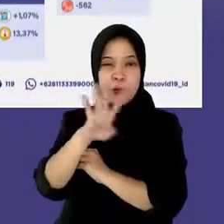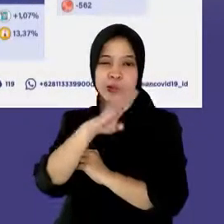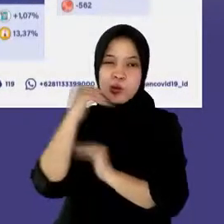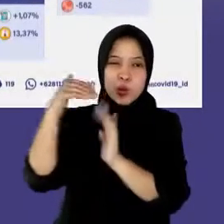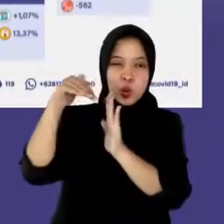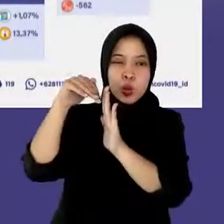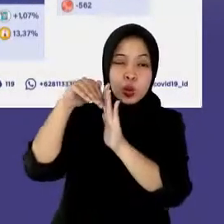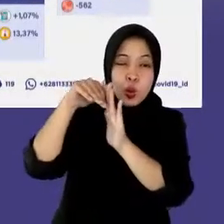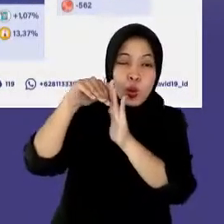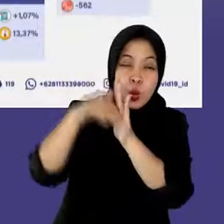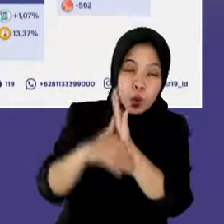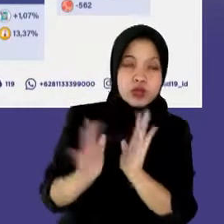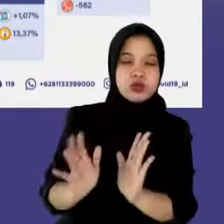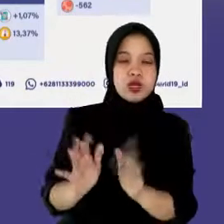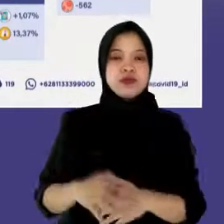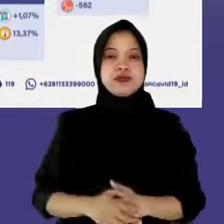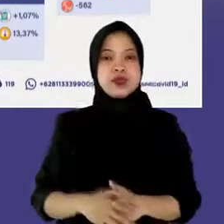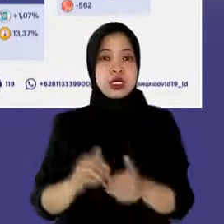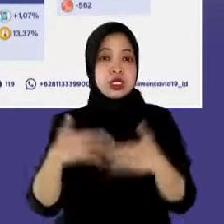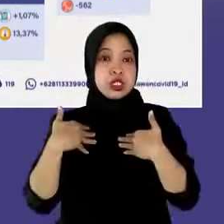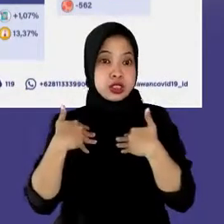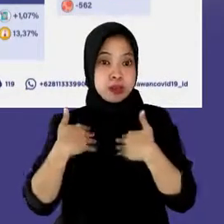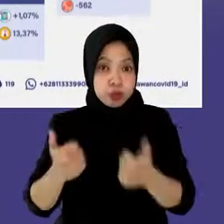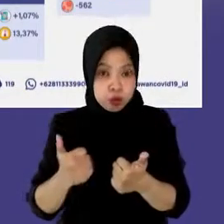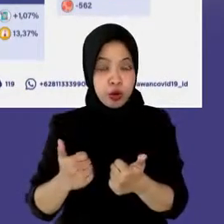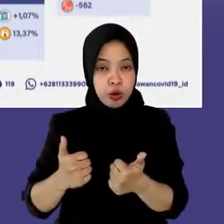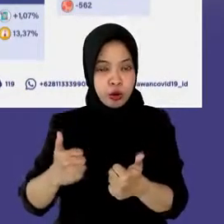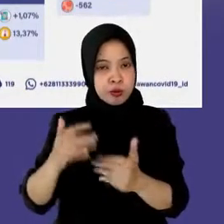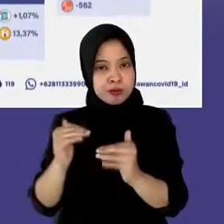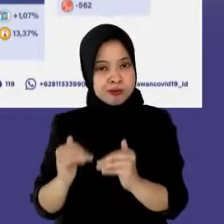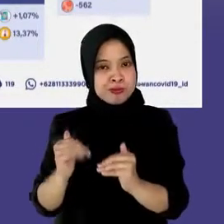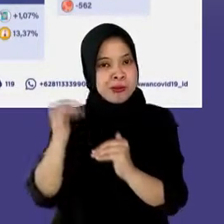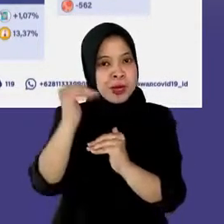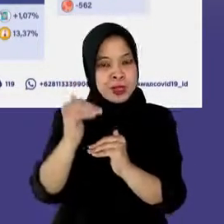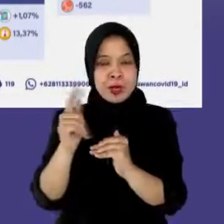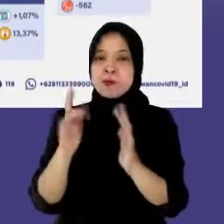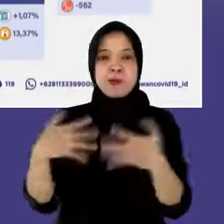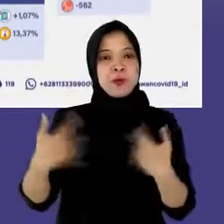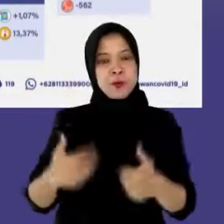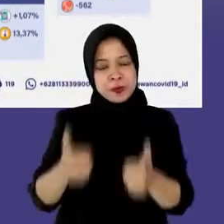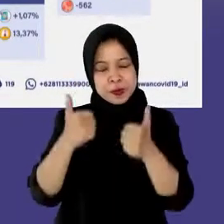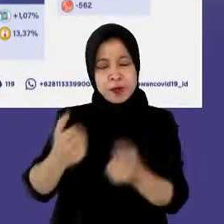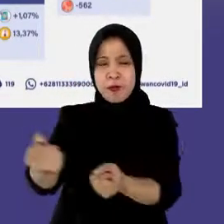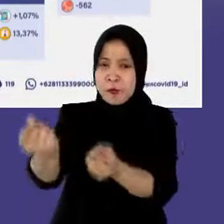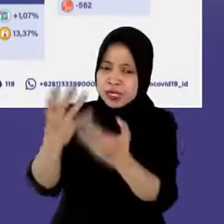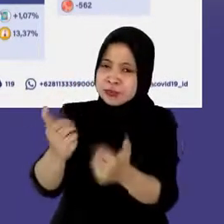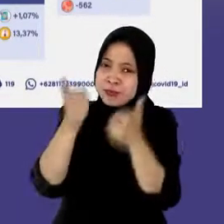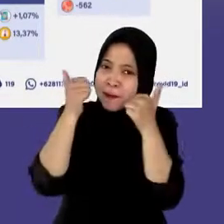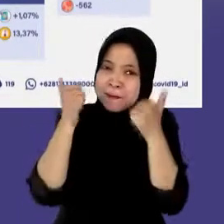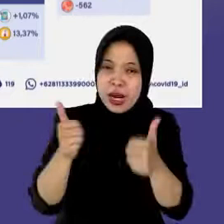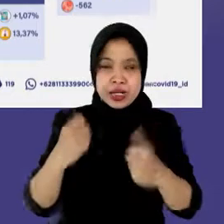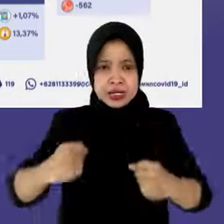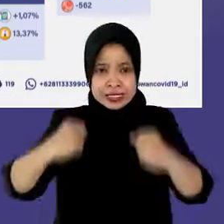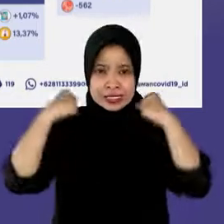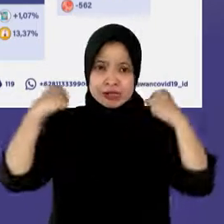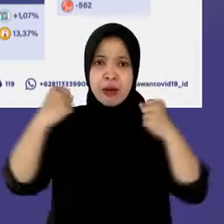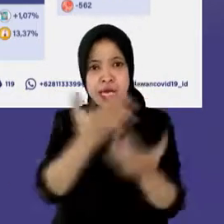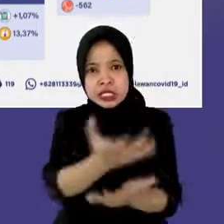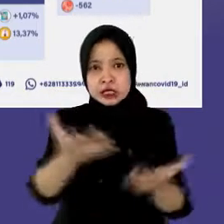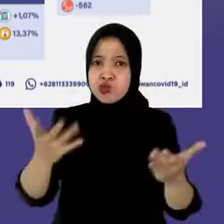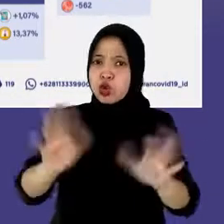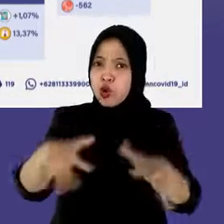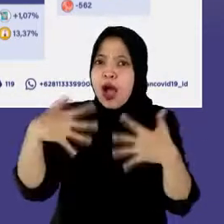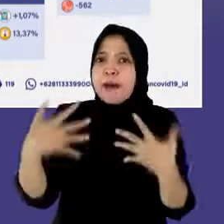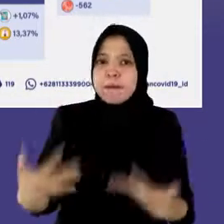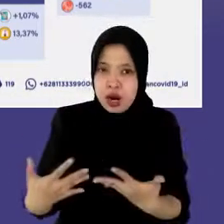terakhir kesembuhan pun juga mengalami peningkatan hal ini Tentunya menjadi kabar baik dan semangat bagi kita